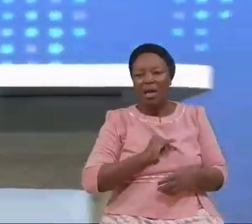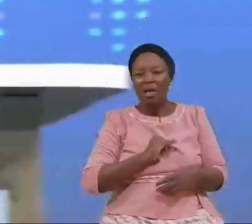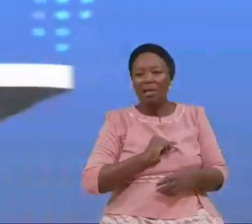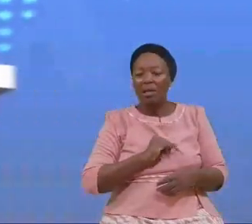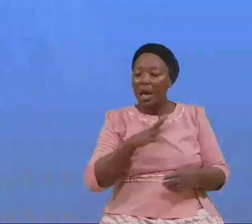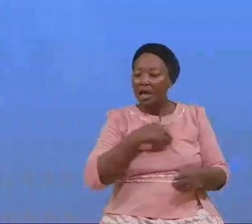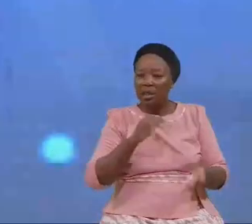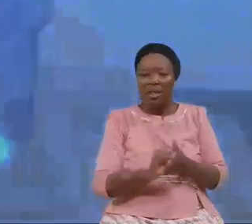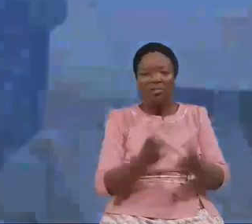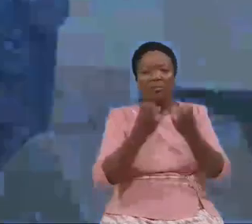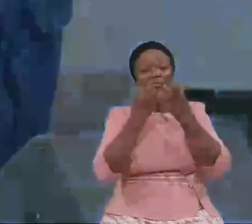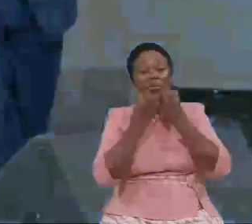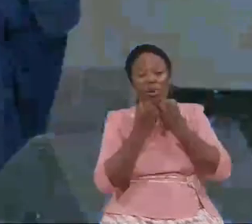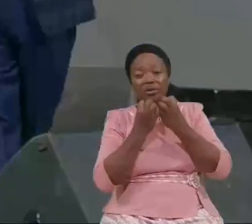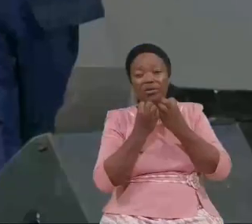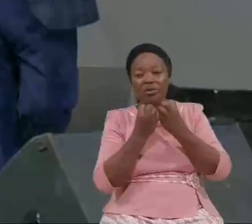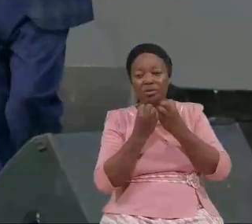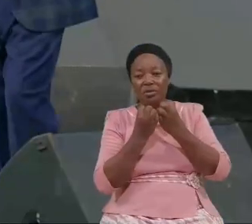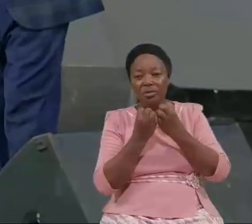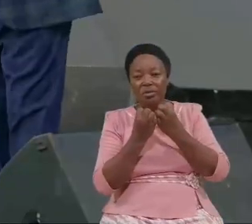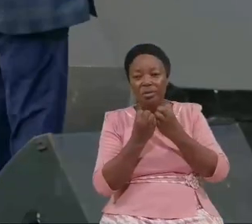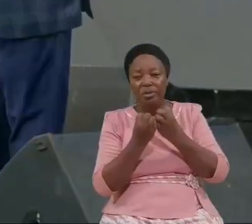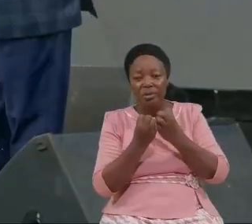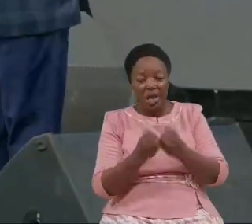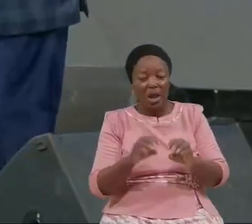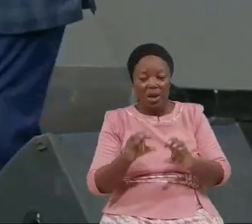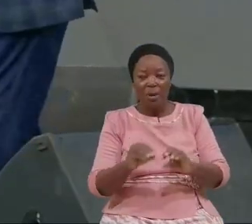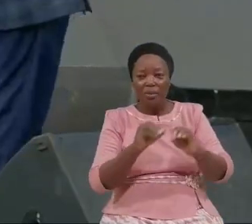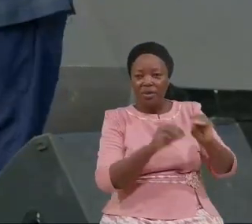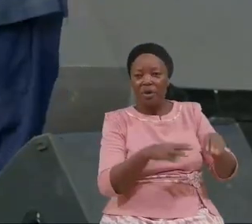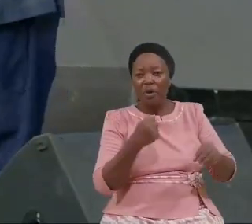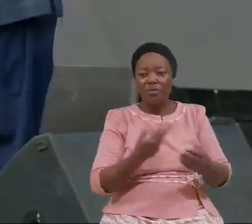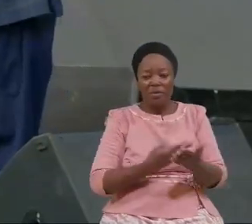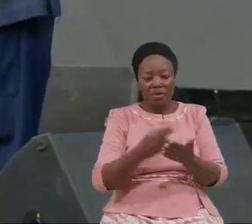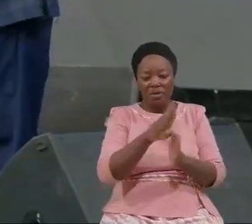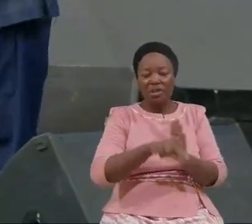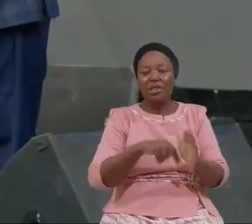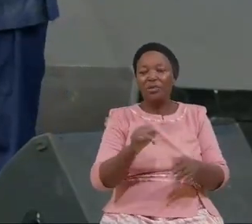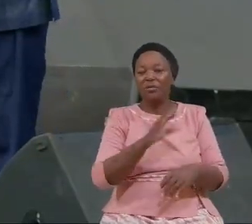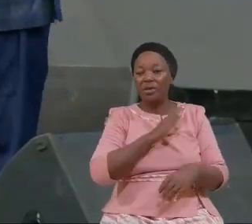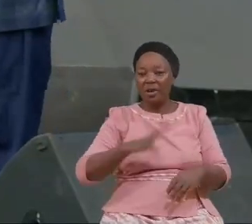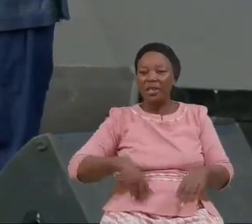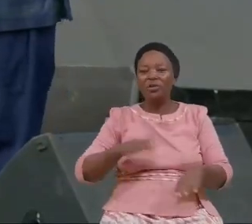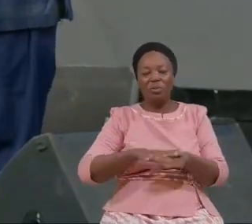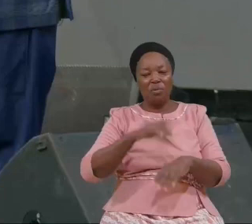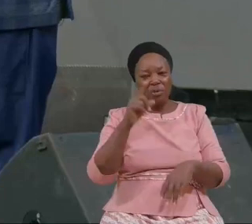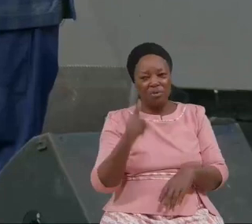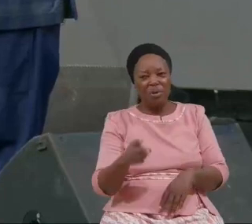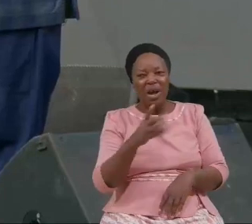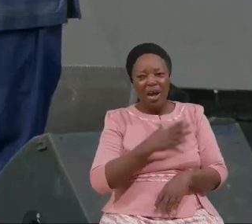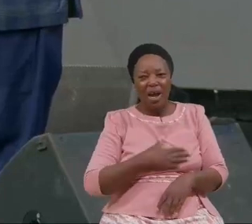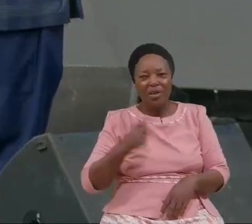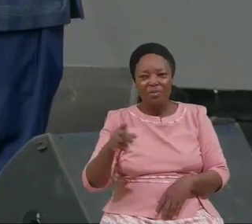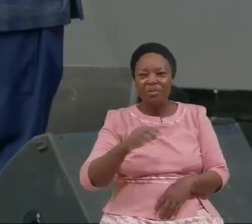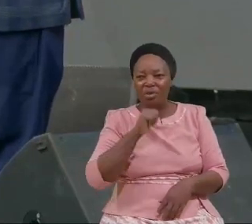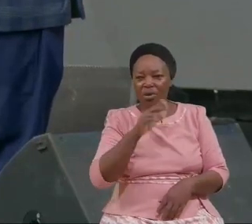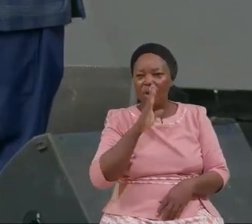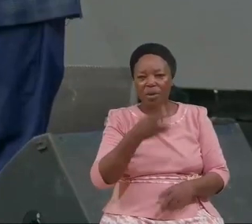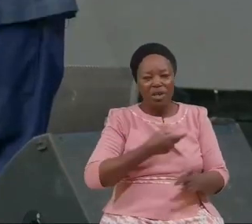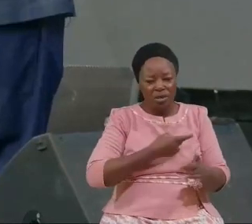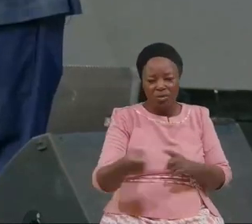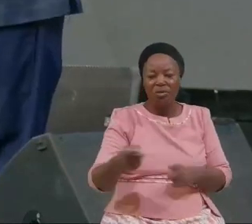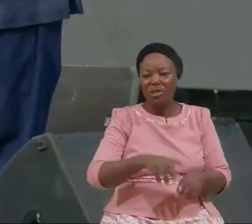imputation précieuse de la justice de Christ surtout et tu ne seras plus violent